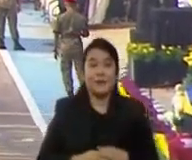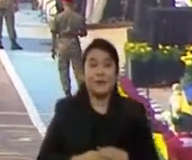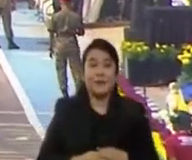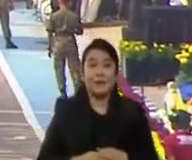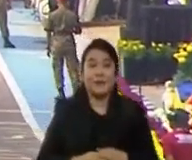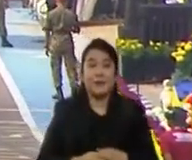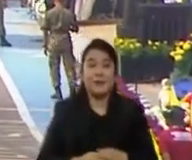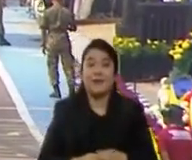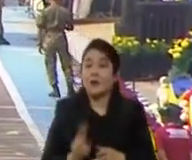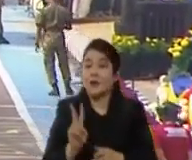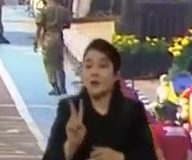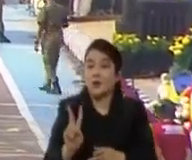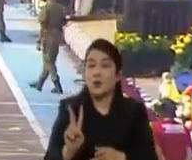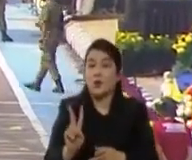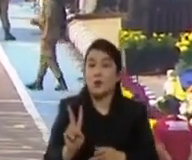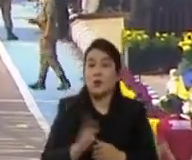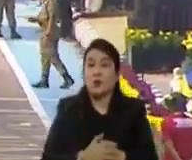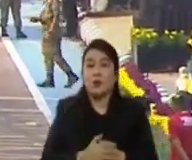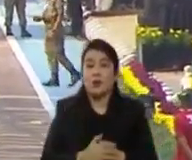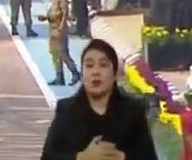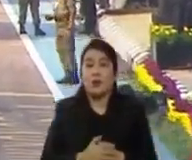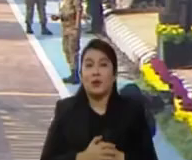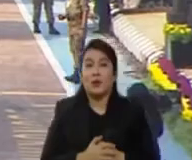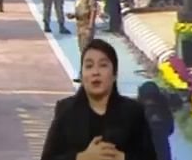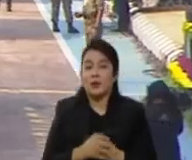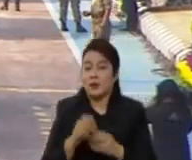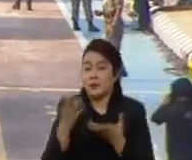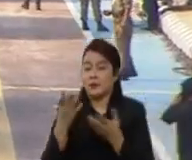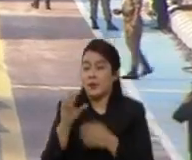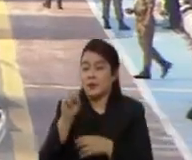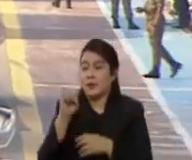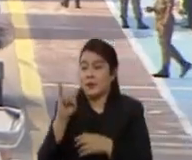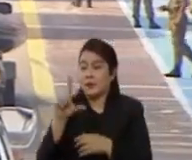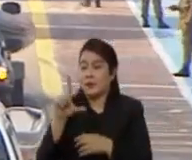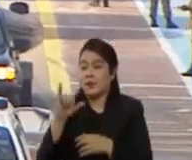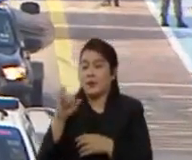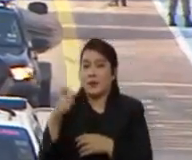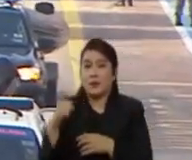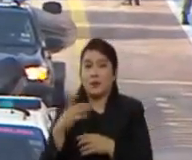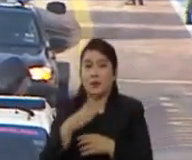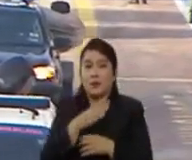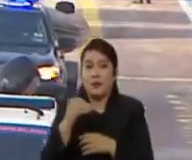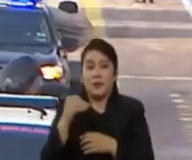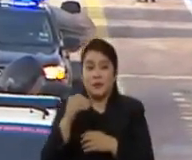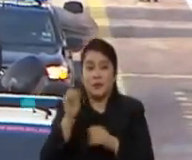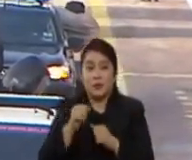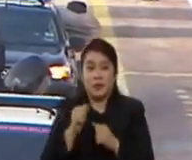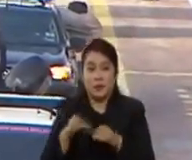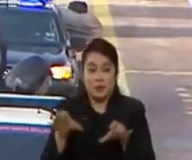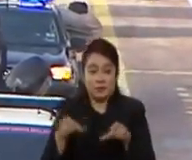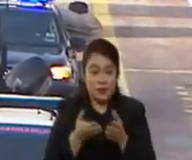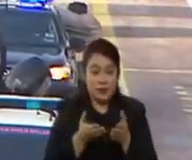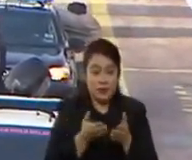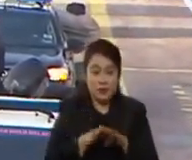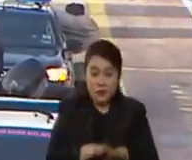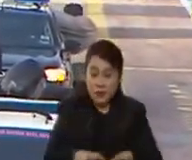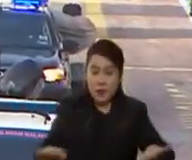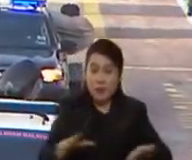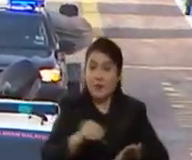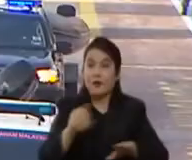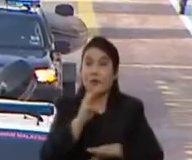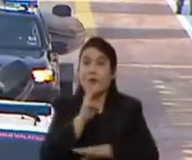terdiri daripada 2 unit Amphibious Model Silix yang boleh digerakkan di darat dan juga di